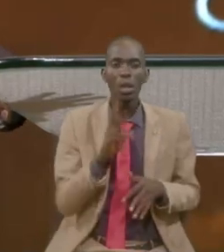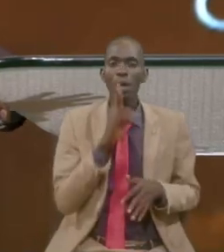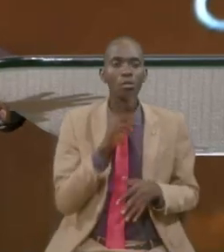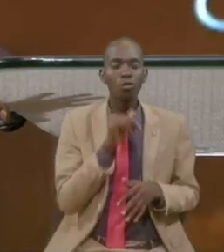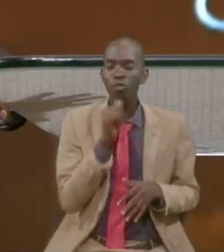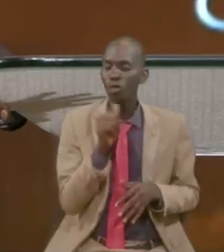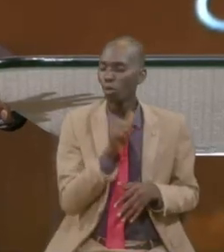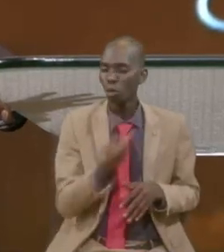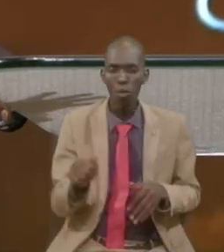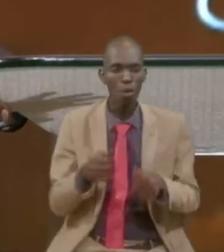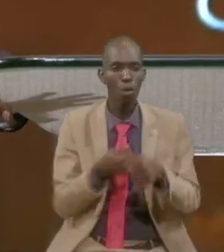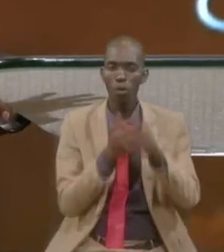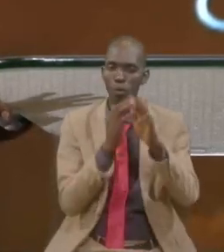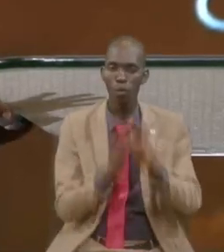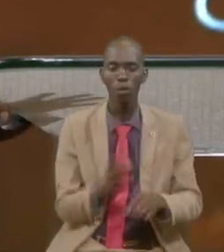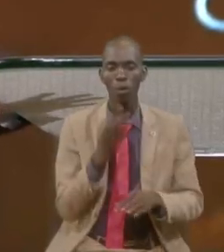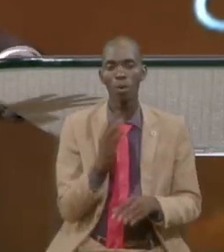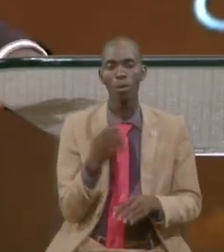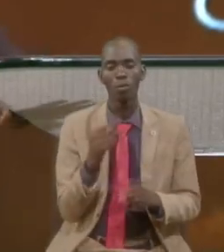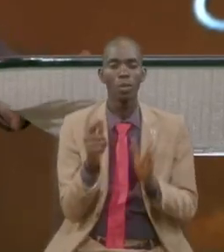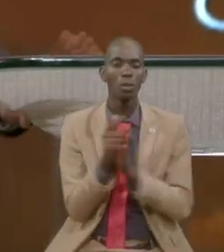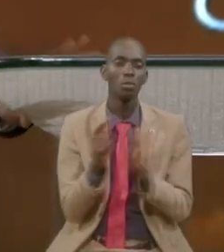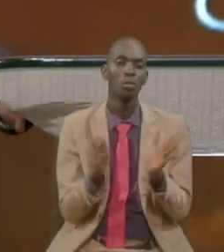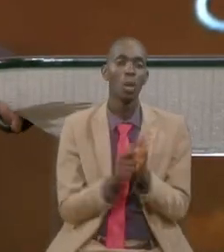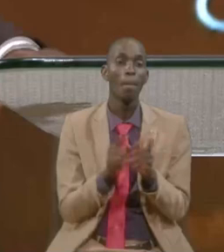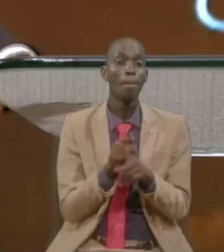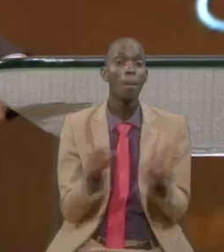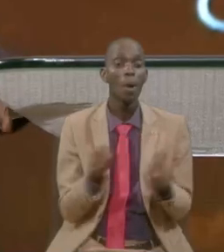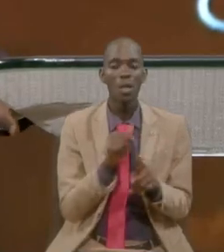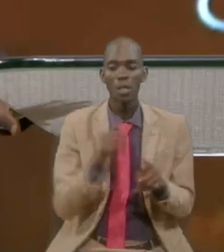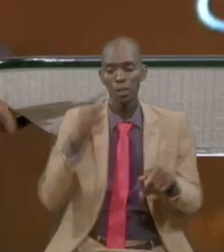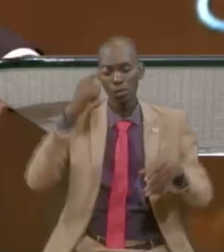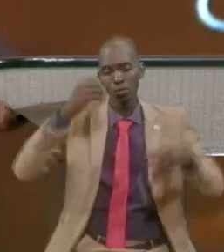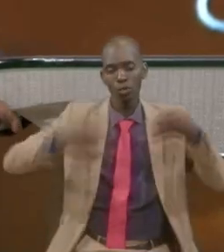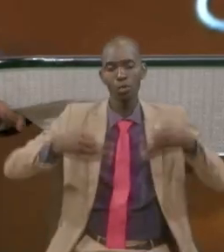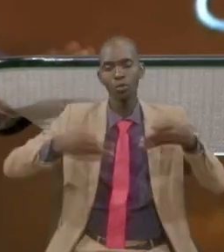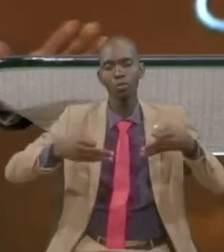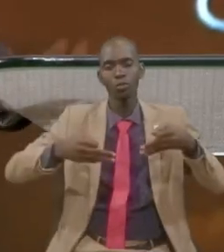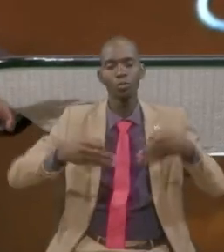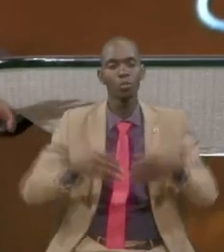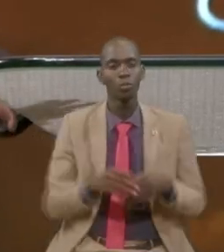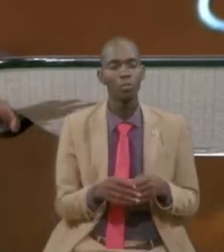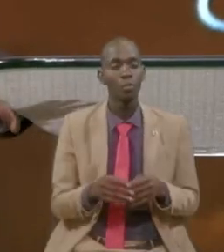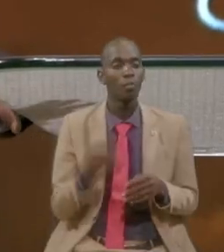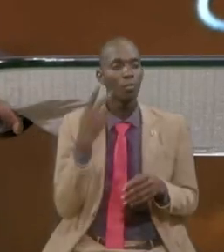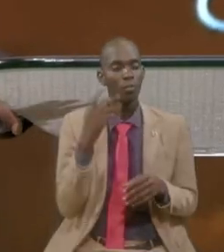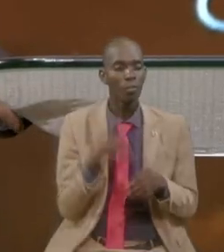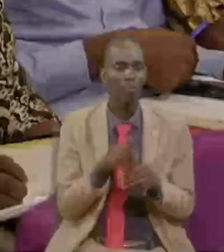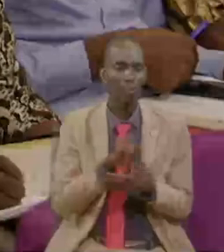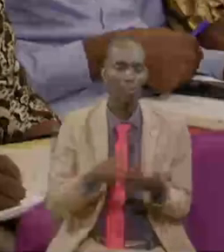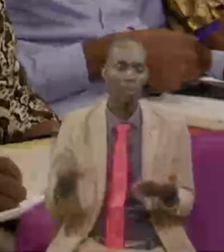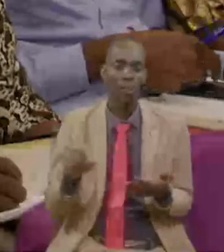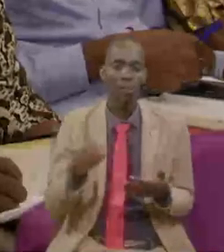mais oh, si tu juges la loi, tu n'es pas observateur de la loi, mais tu en es